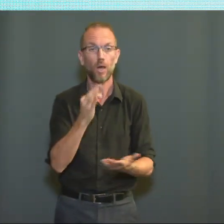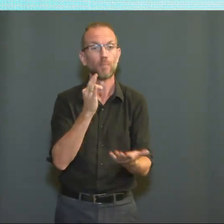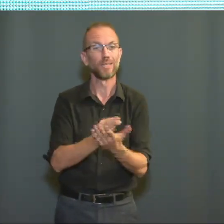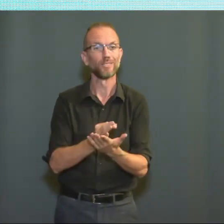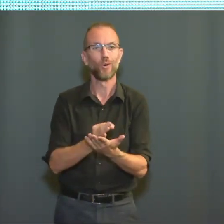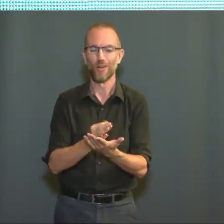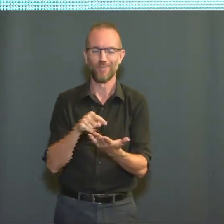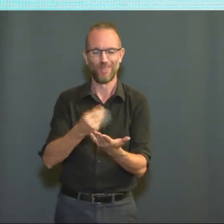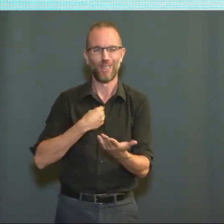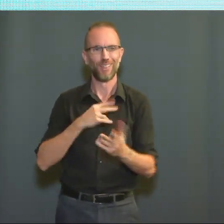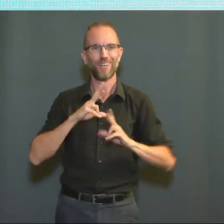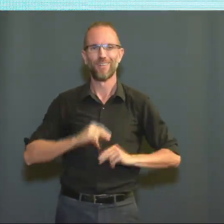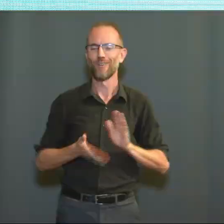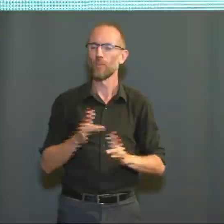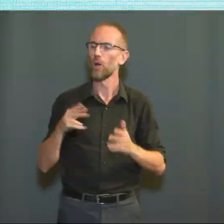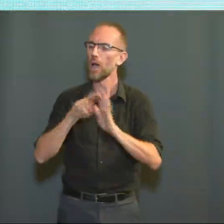pas.